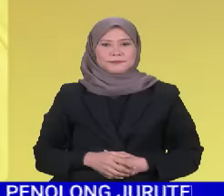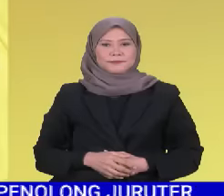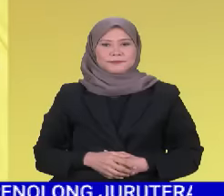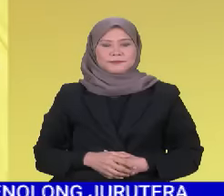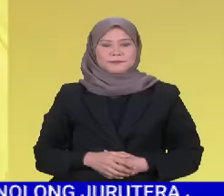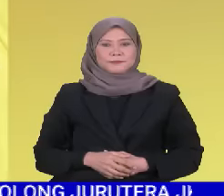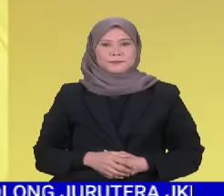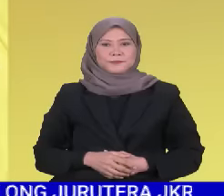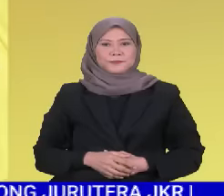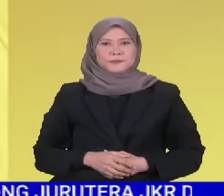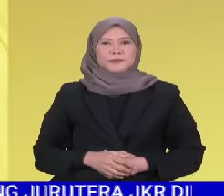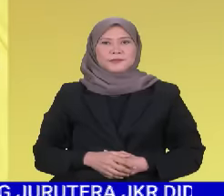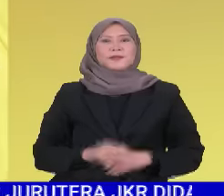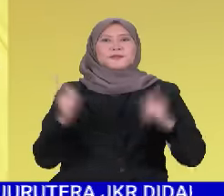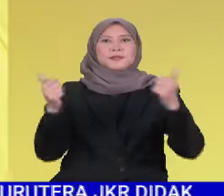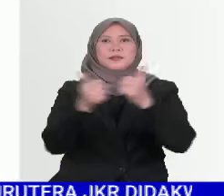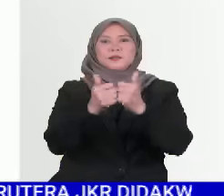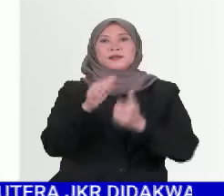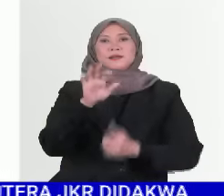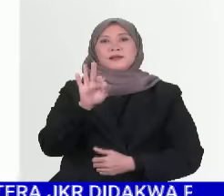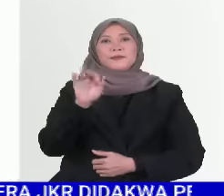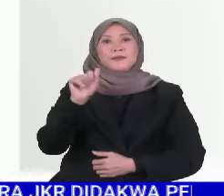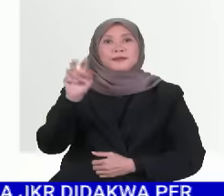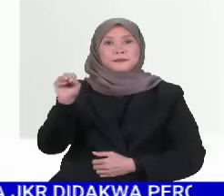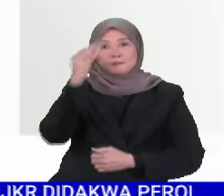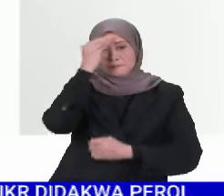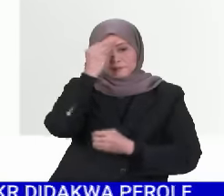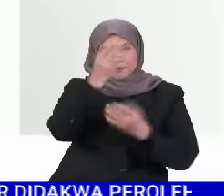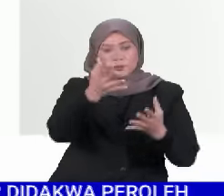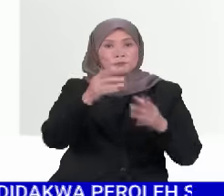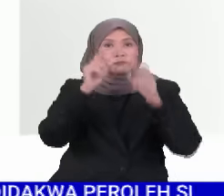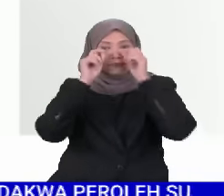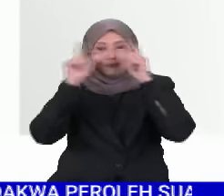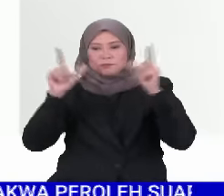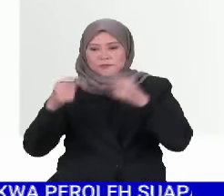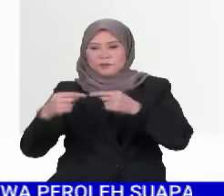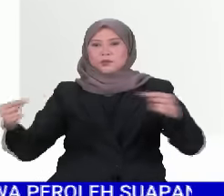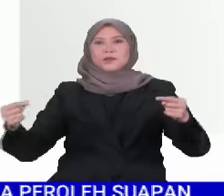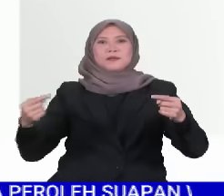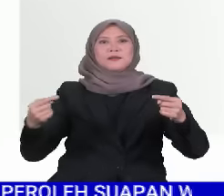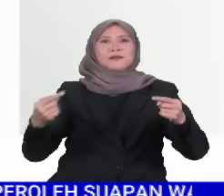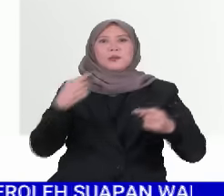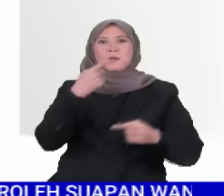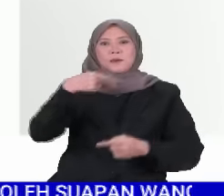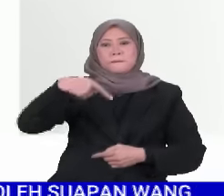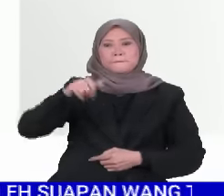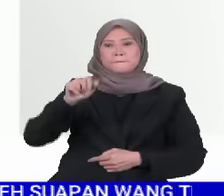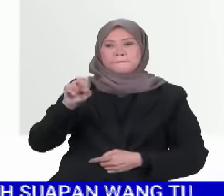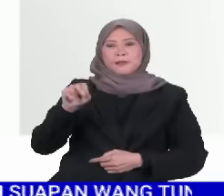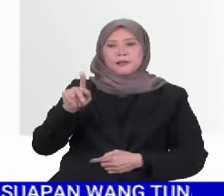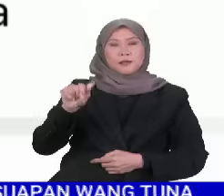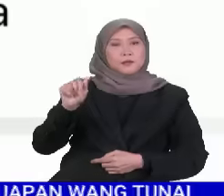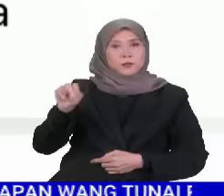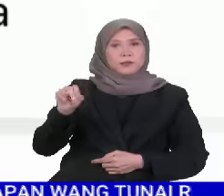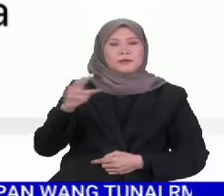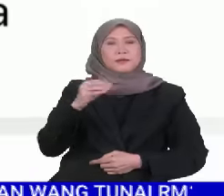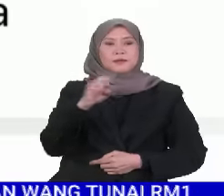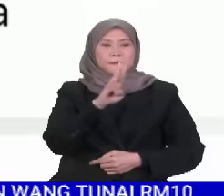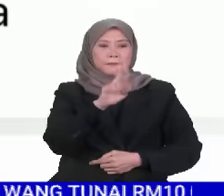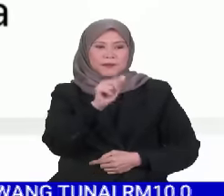dalam satu kenyataan Persatuan bola sepak memiliki fpm memalukan kejutan itu diputuskan sendiri oleh panggul sekaligus menyaksikan